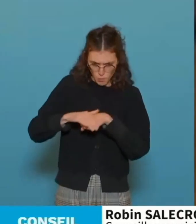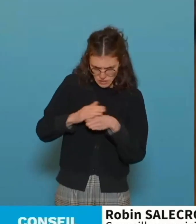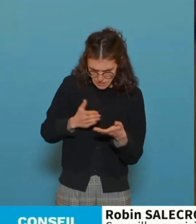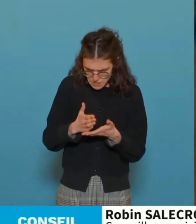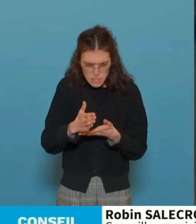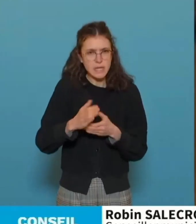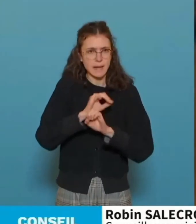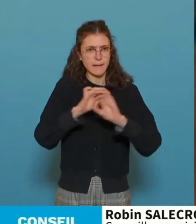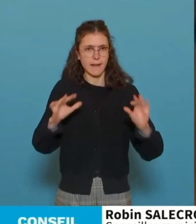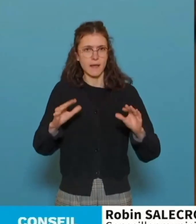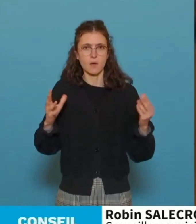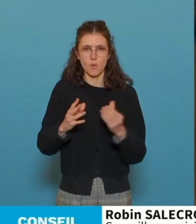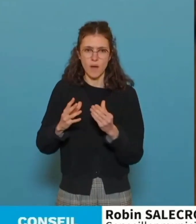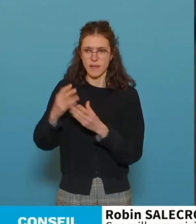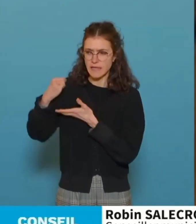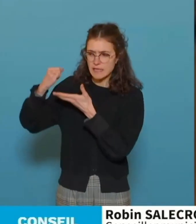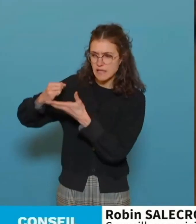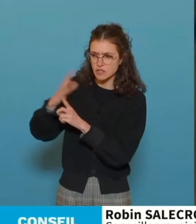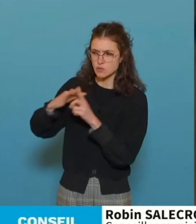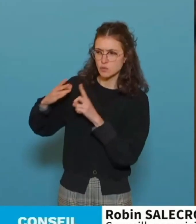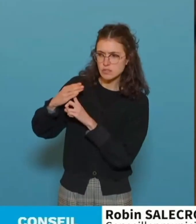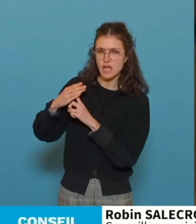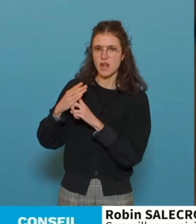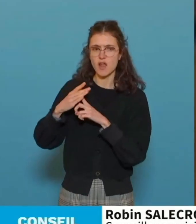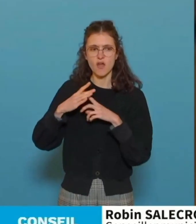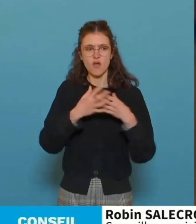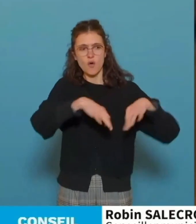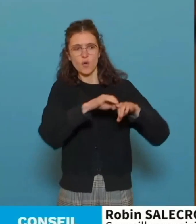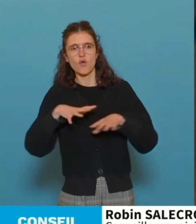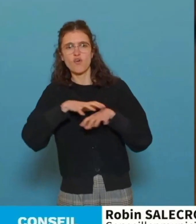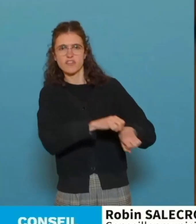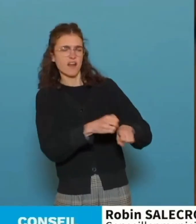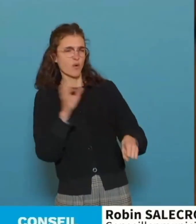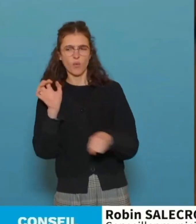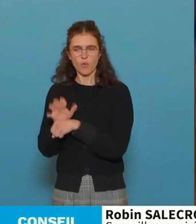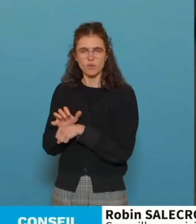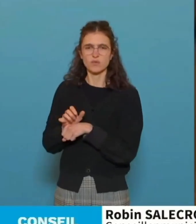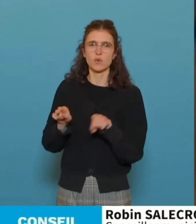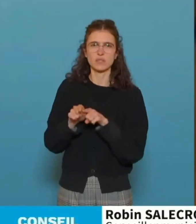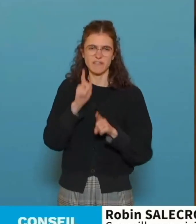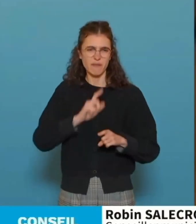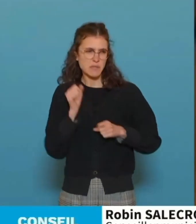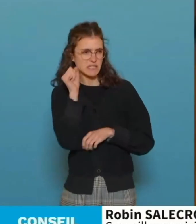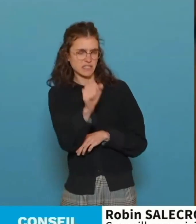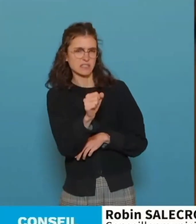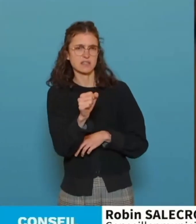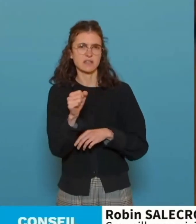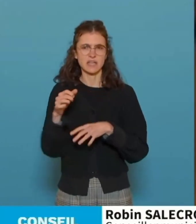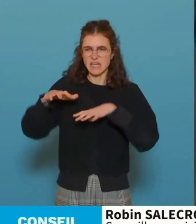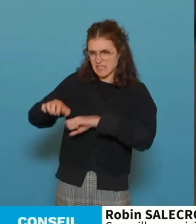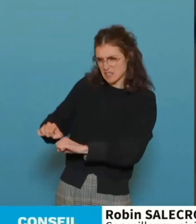sociales, anticoloniales, féministes et progressistes, une ville qui choisit de donner en exemple celles et ceux qui ont